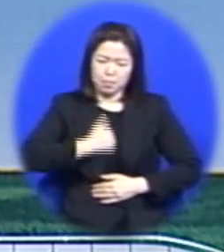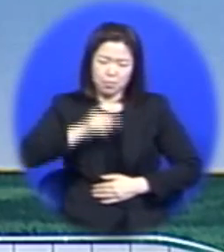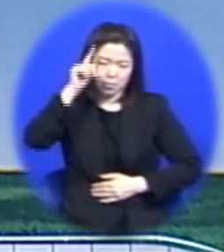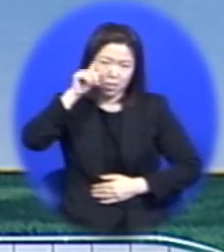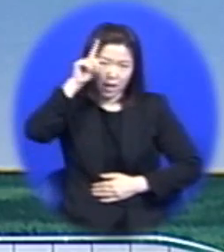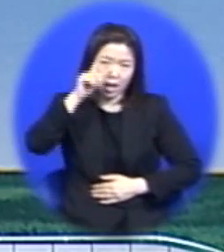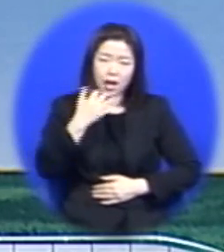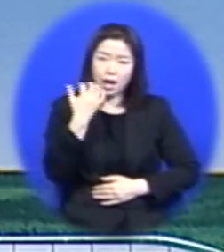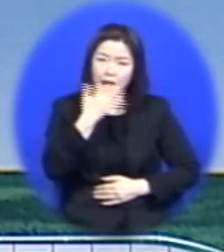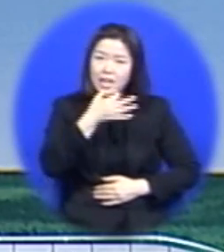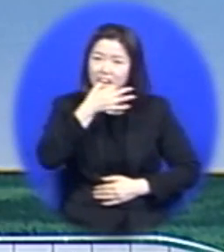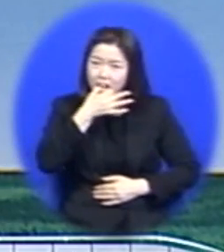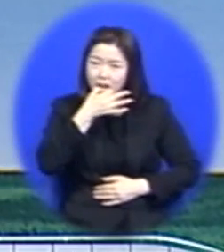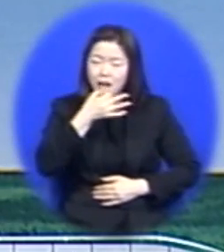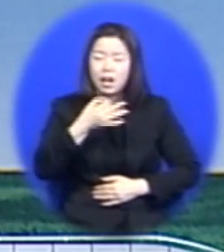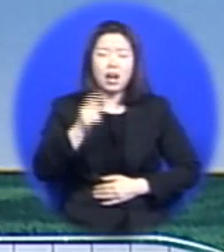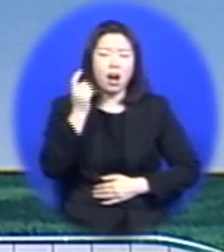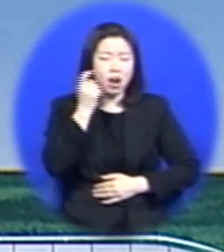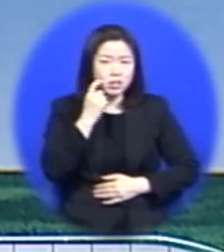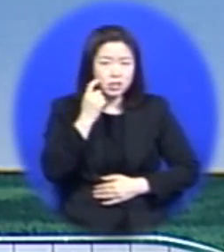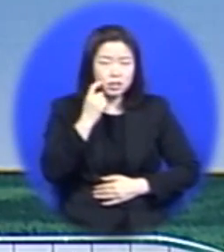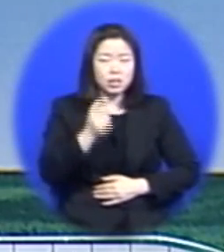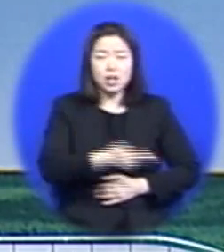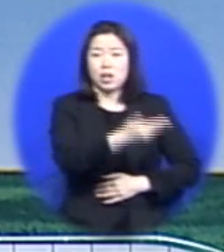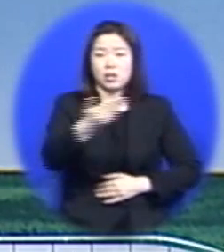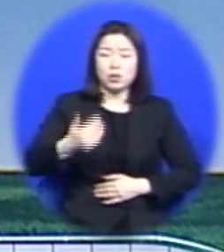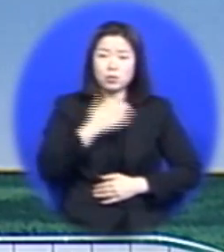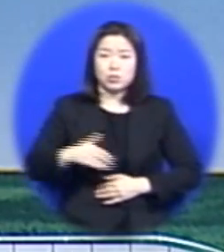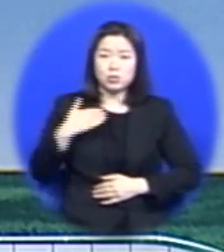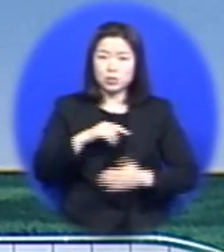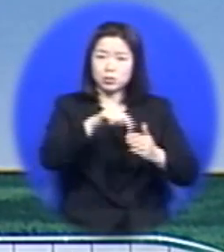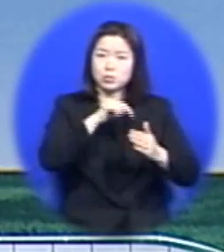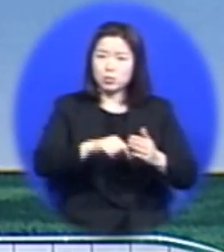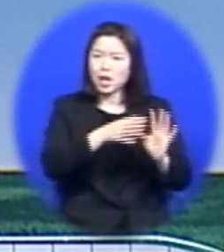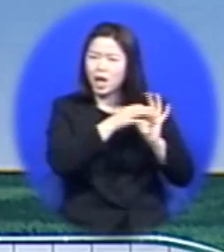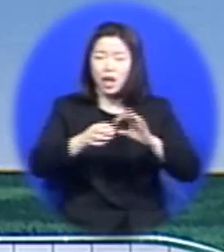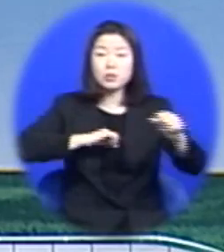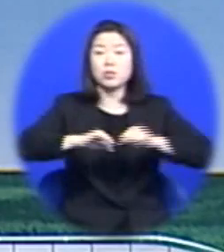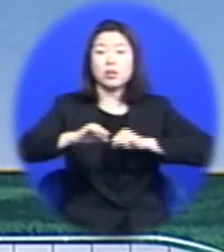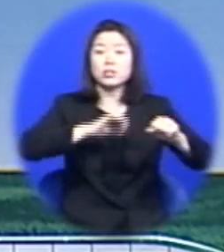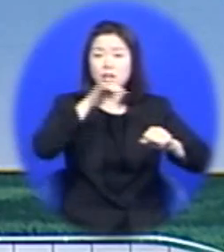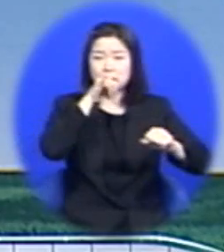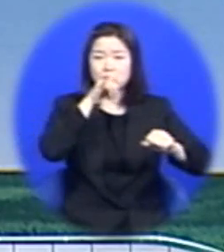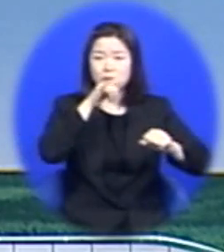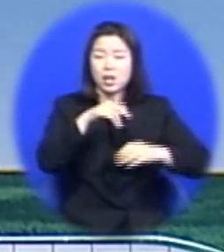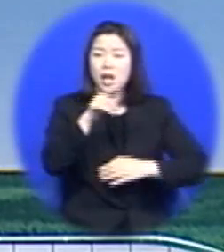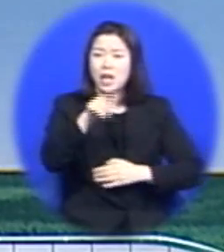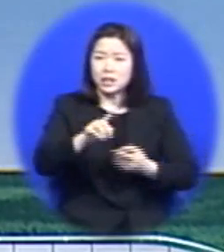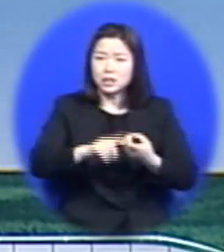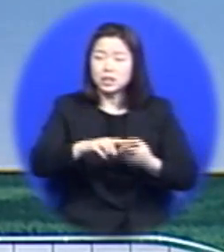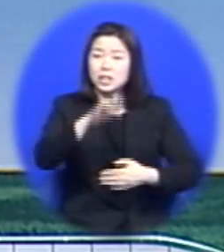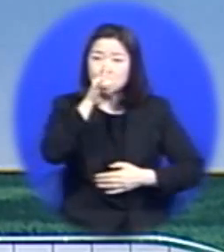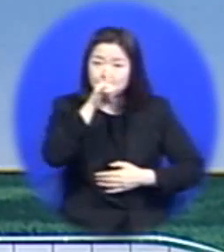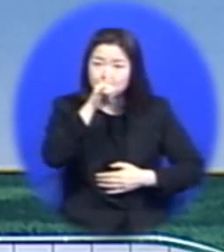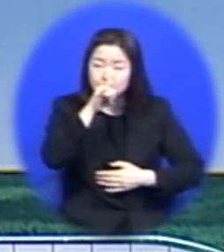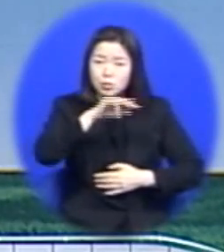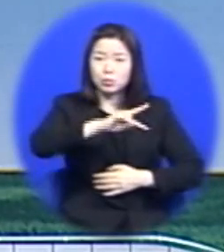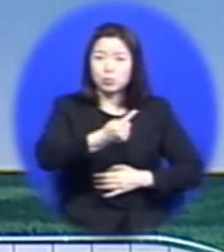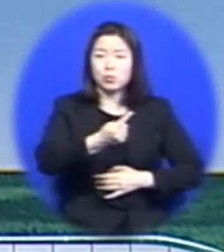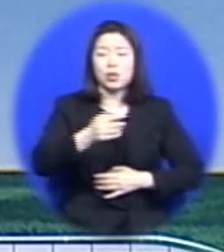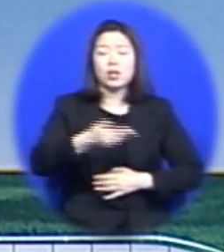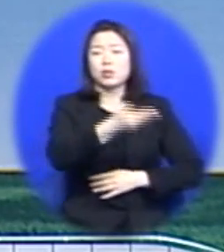욕심, 음란, 거짓, 여러분의 육신 속에서 계속 역사합니다. 그것이 있다고 해서 여러분이 안 죽은